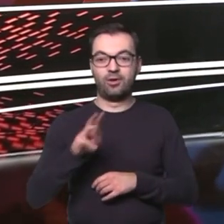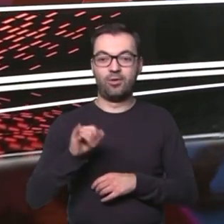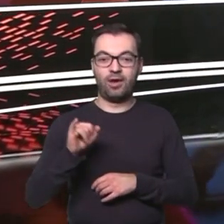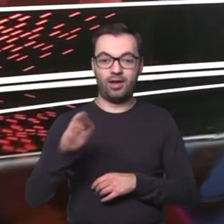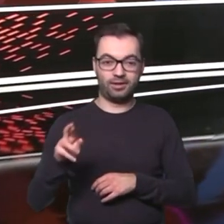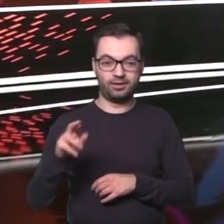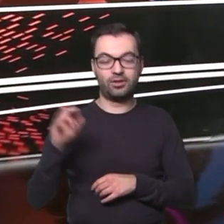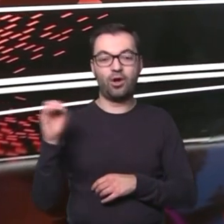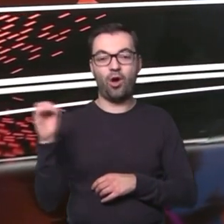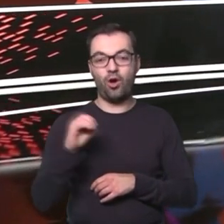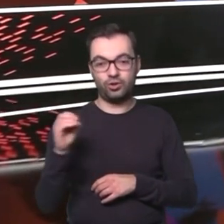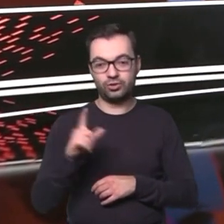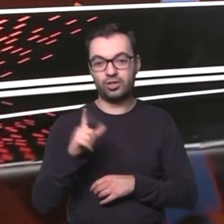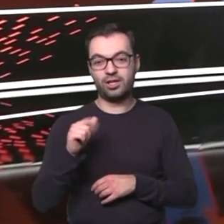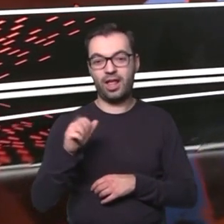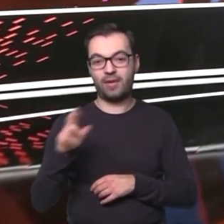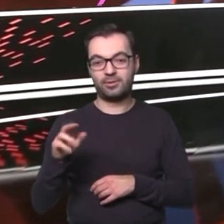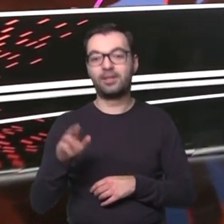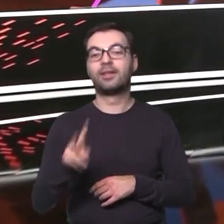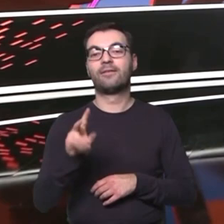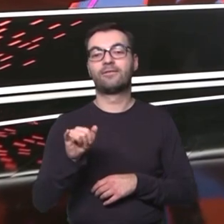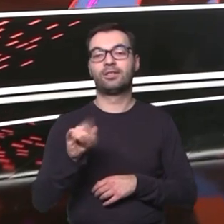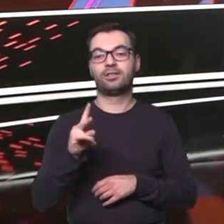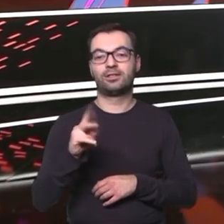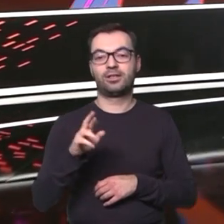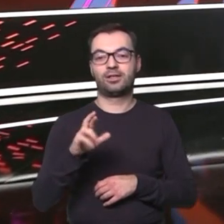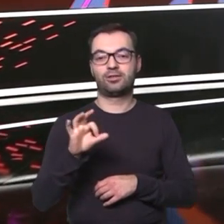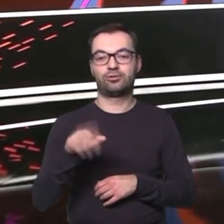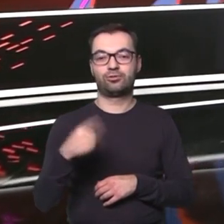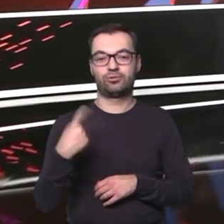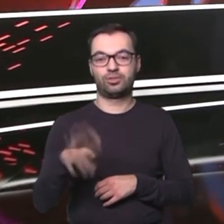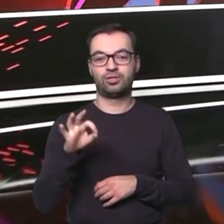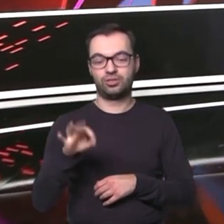oraz Lillehammer czas na Vikersund. Dziś rozegrano